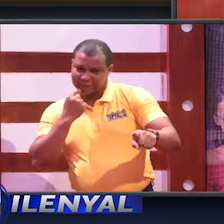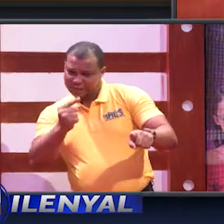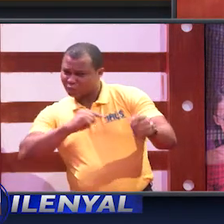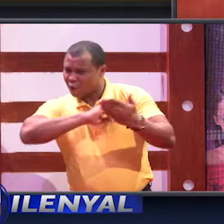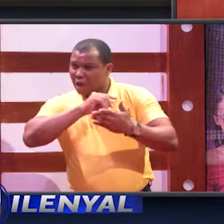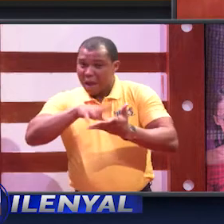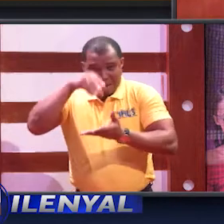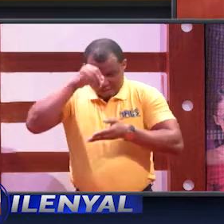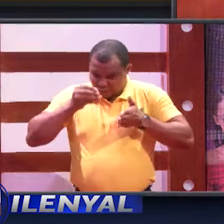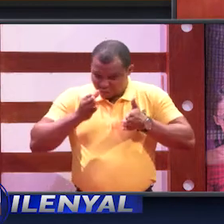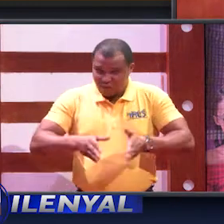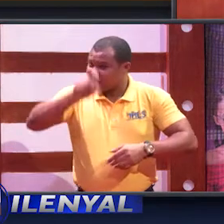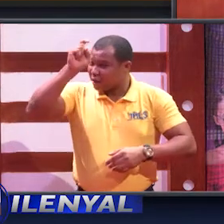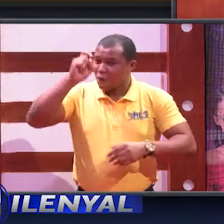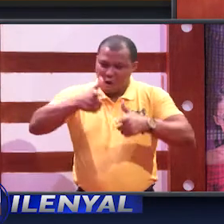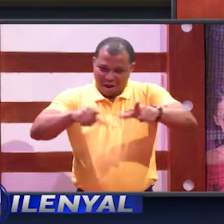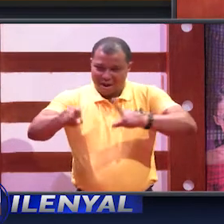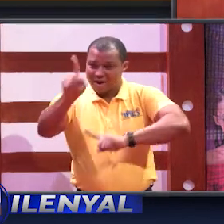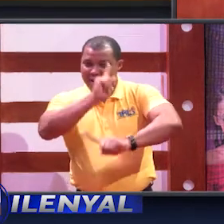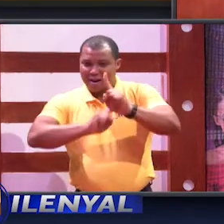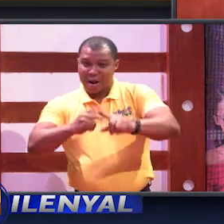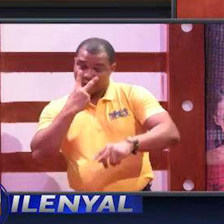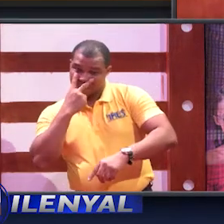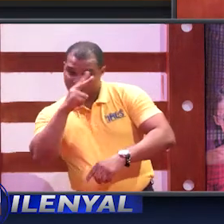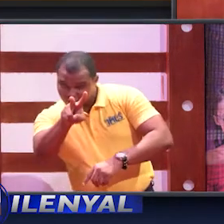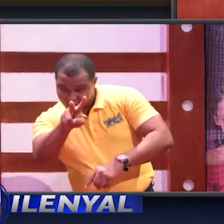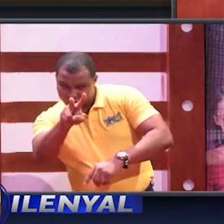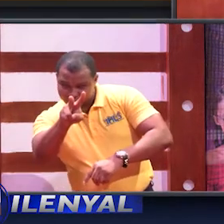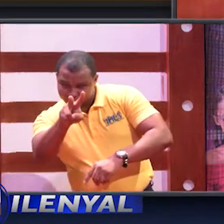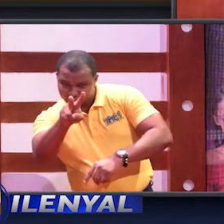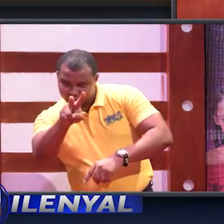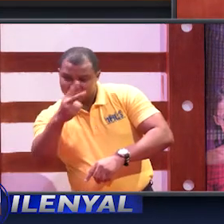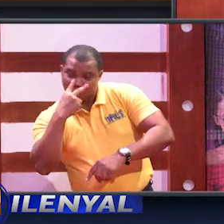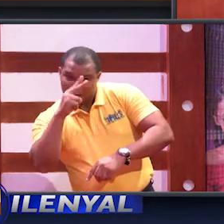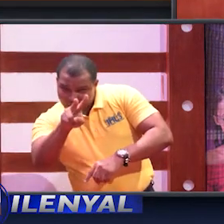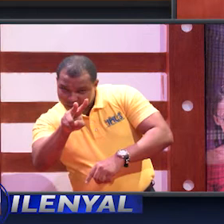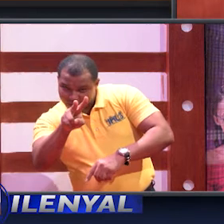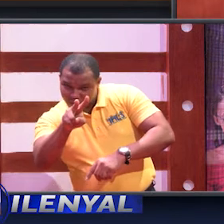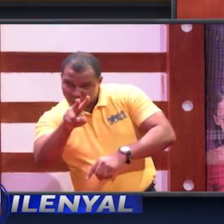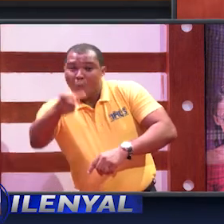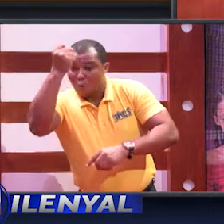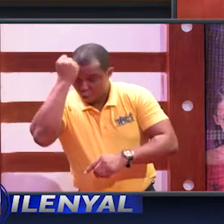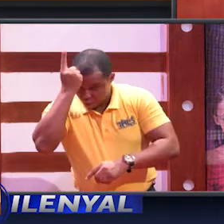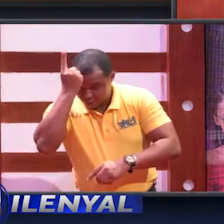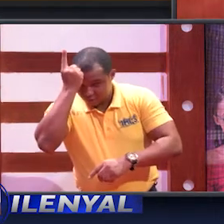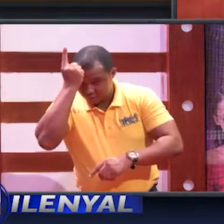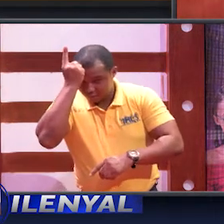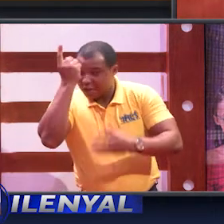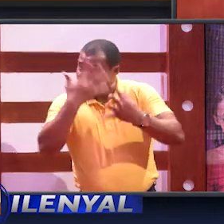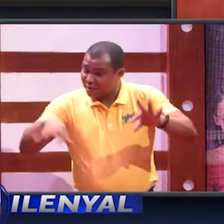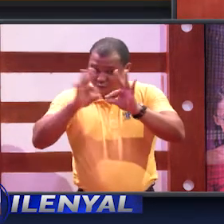garder l'interprète, il faut garder le facilitateur. Parce que quelqu'un doit juste baisser tête ou répondre au WhatsApp et puis bon signe qui fait tout par